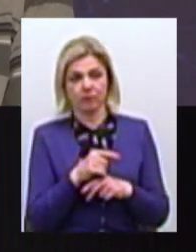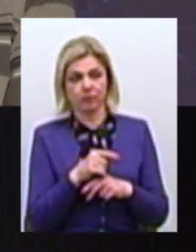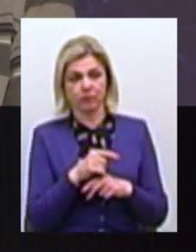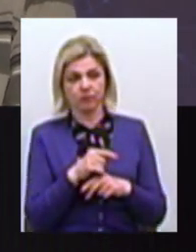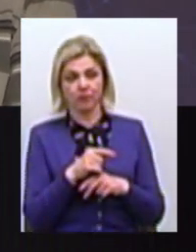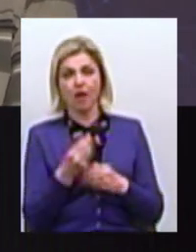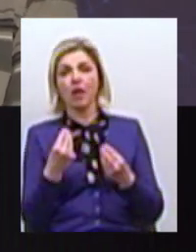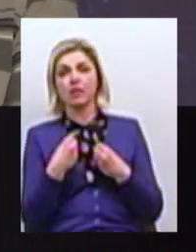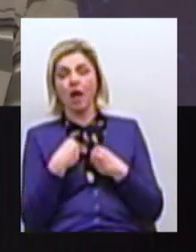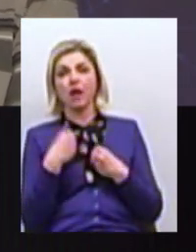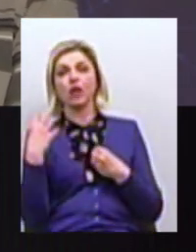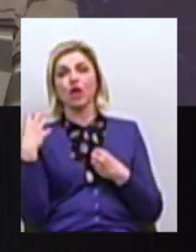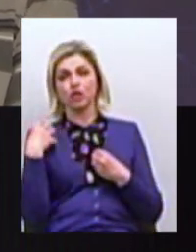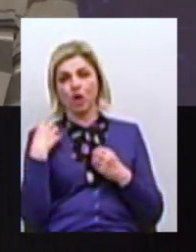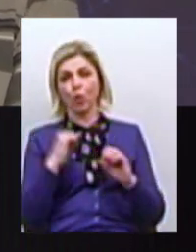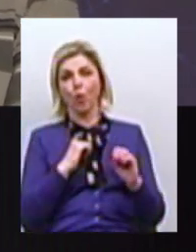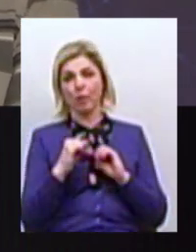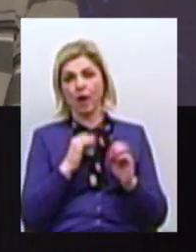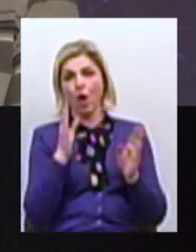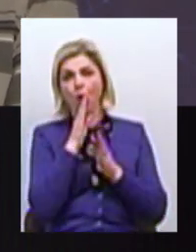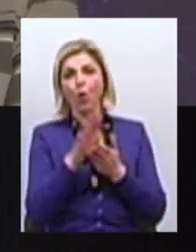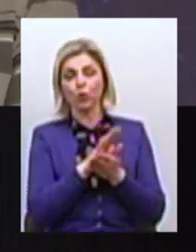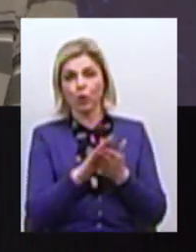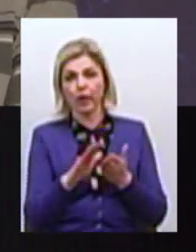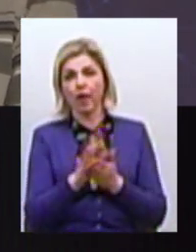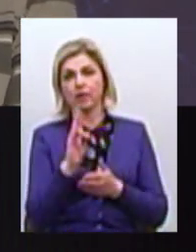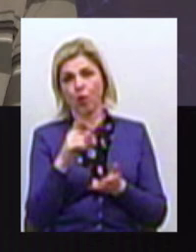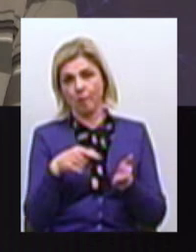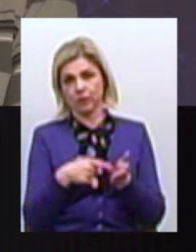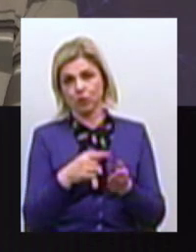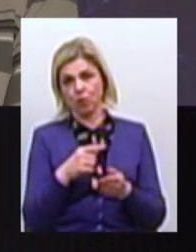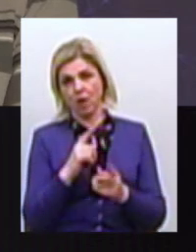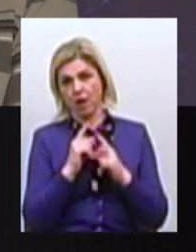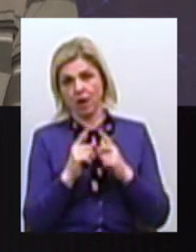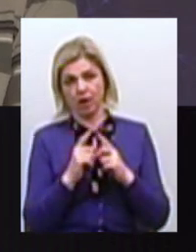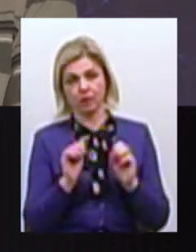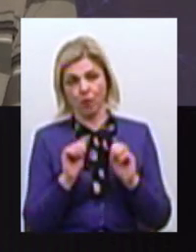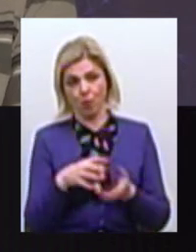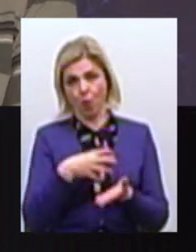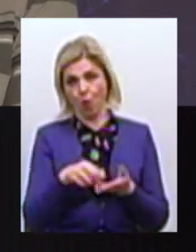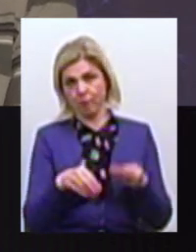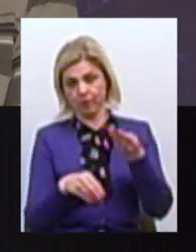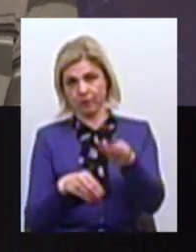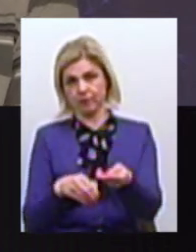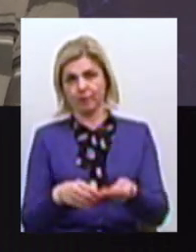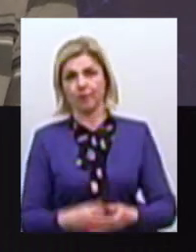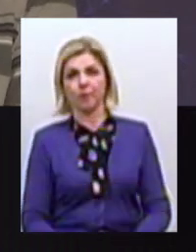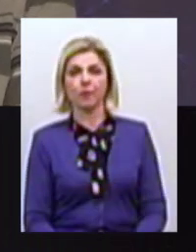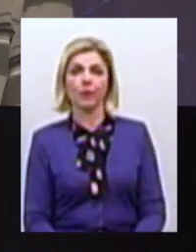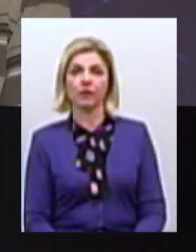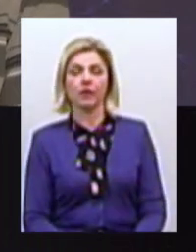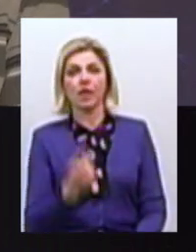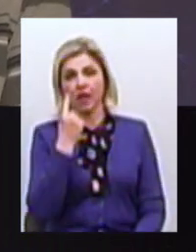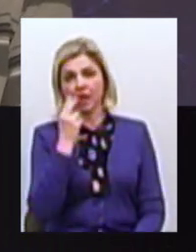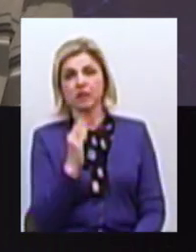начальником управління екології Департаменту житлово-комунального господарства Миколаївської міської ради. Можу надати копію після того, як передача закінчиться. Цифри